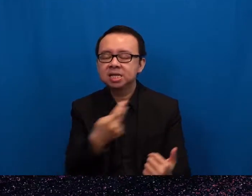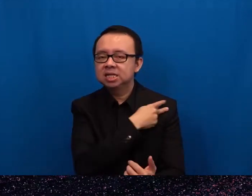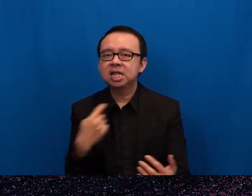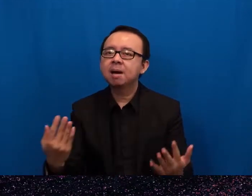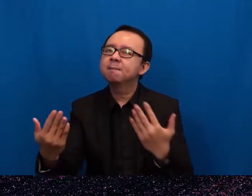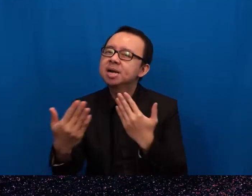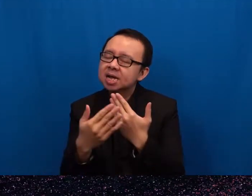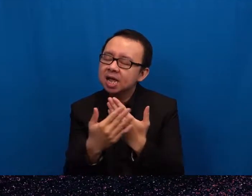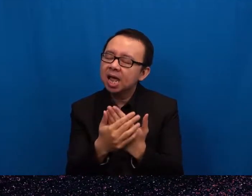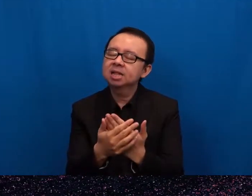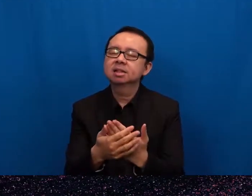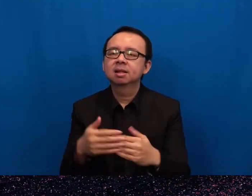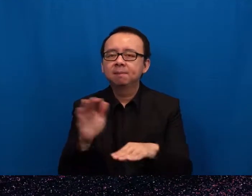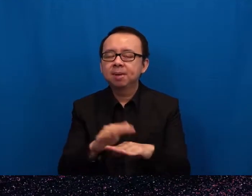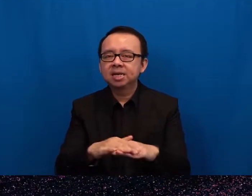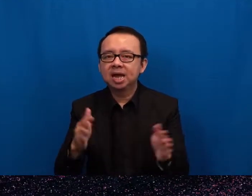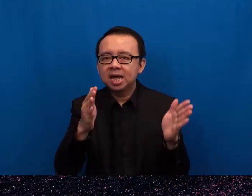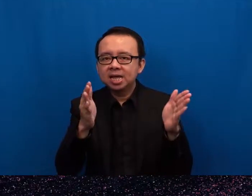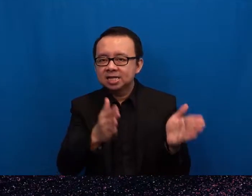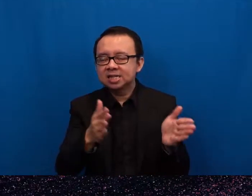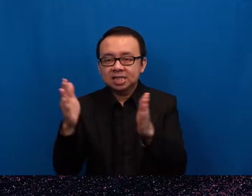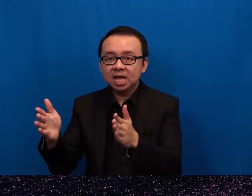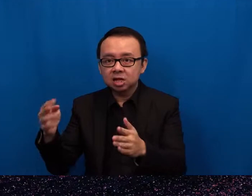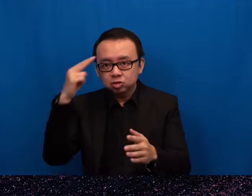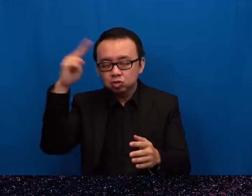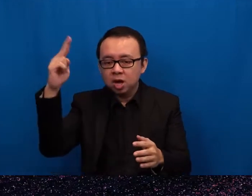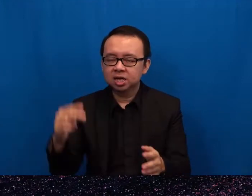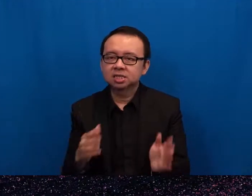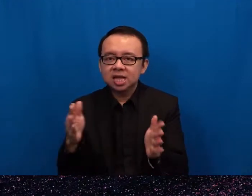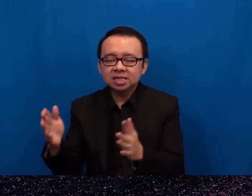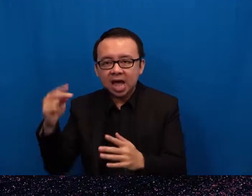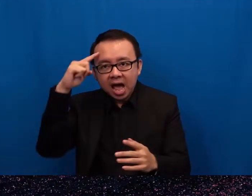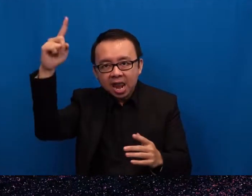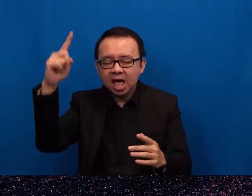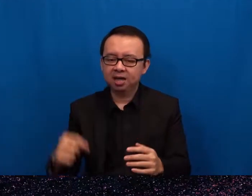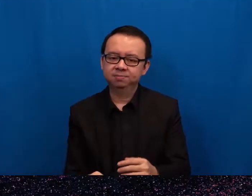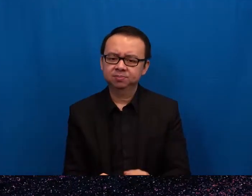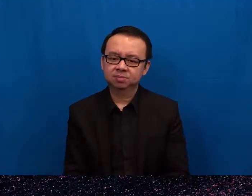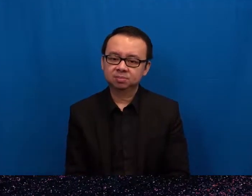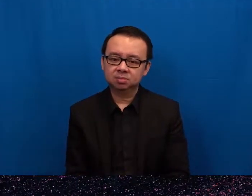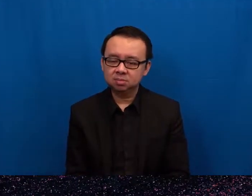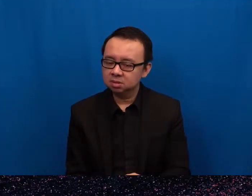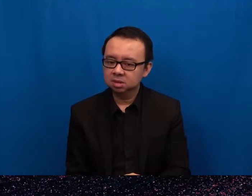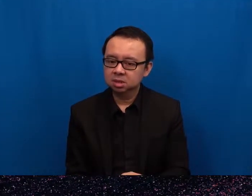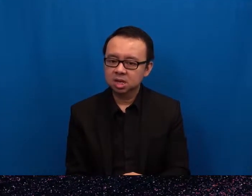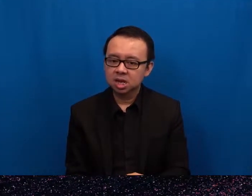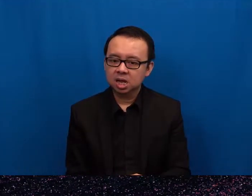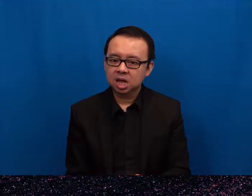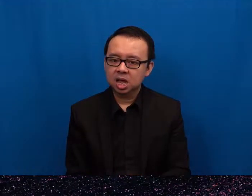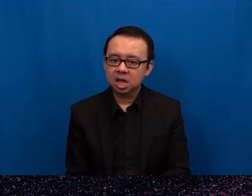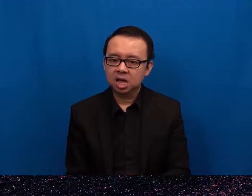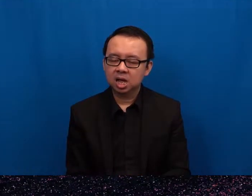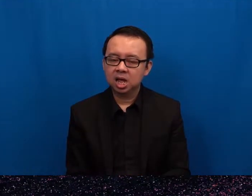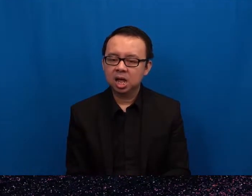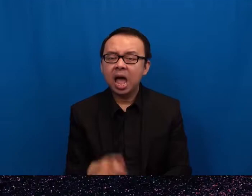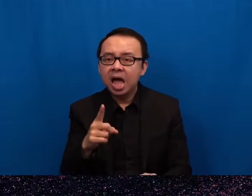Tuhan. Mari kita sama-sama menghampiri tahta Allah. Dengar Injil yang saya beritakan terlebih dulu, ada sebuah panggilan, ada sebuah altar call waktu